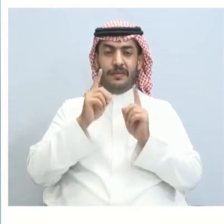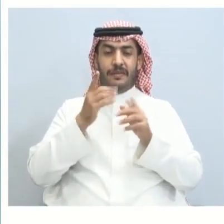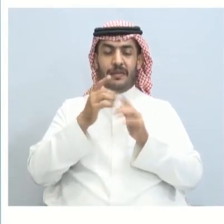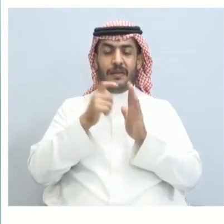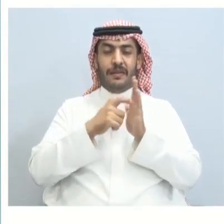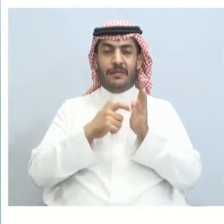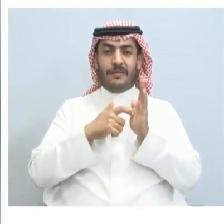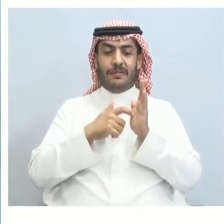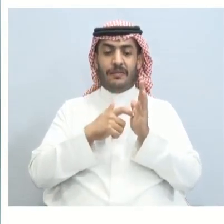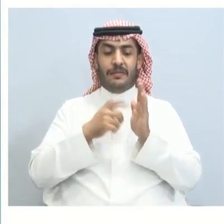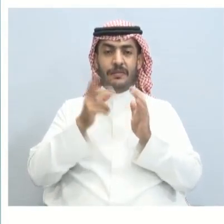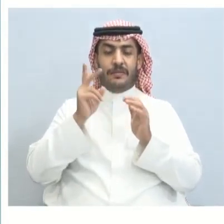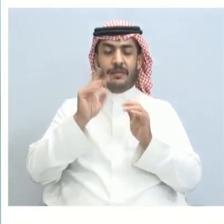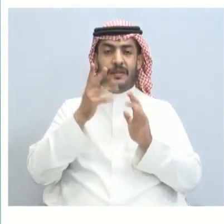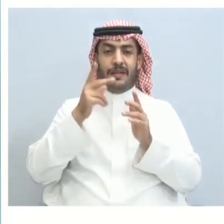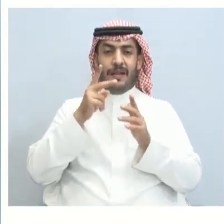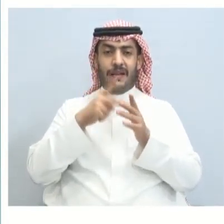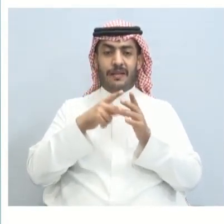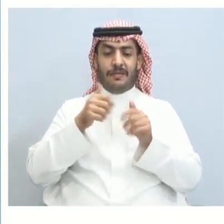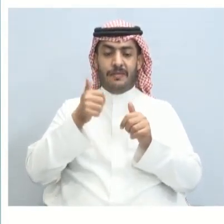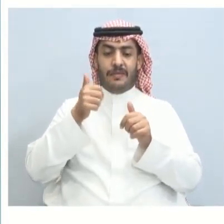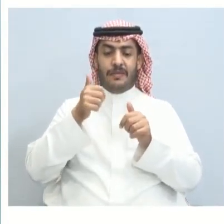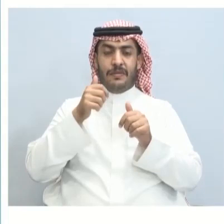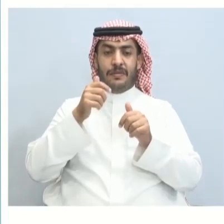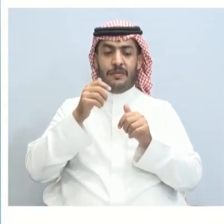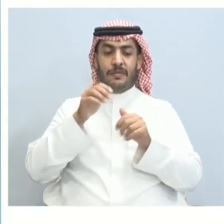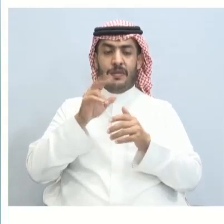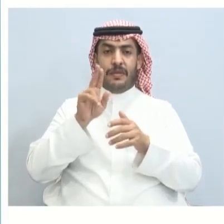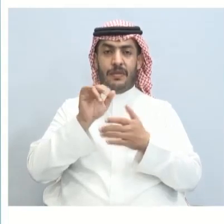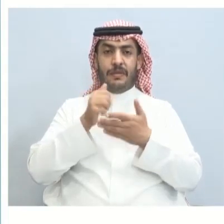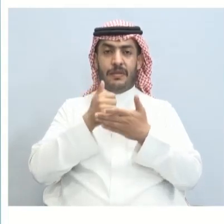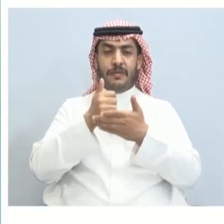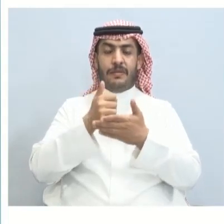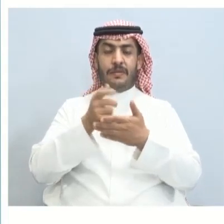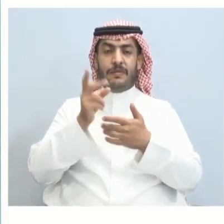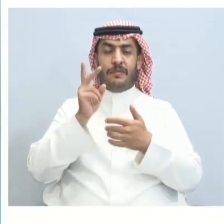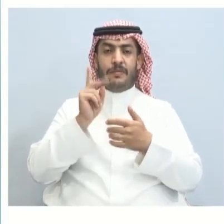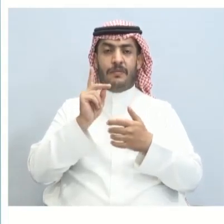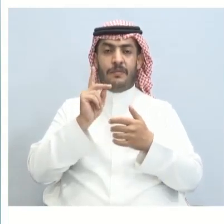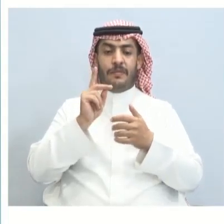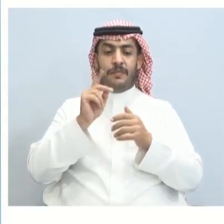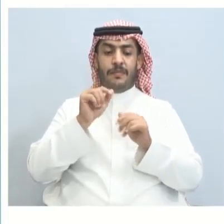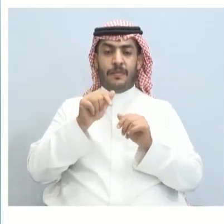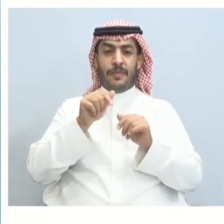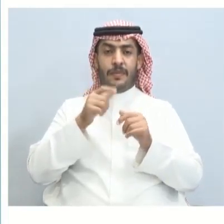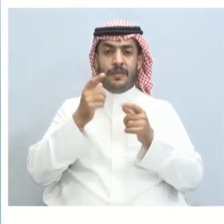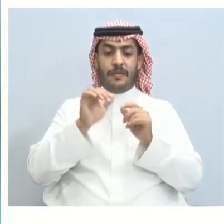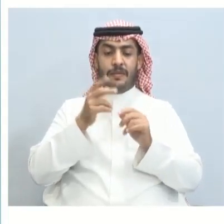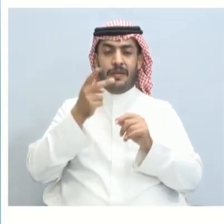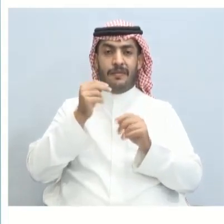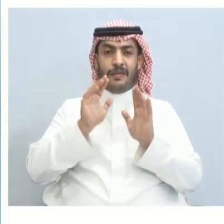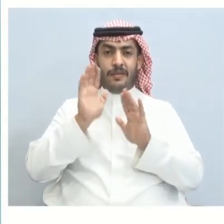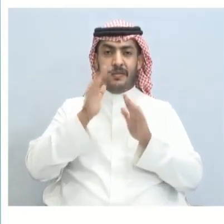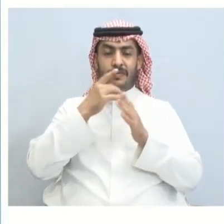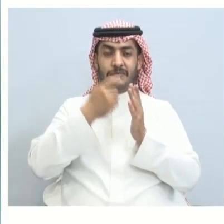نظاميا واي قرار تم اتخاذه او اقتراح تم تقديمه اذا يدونه وكذلك اذا كان هنالك امتناع عن التصويت